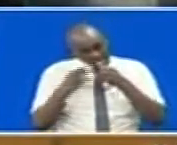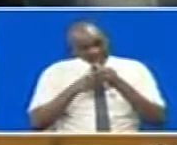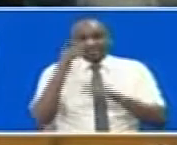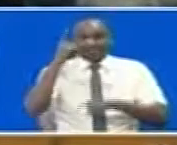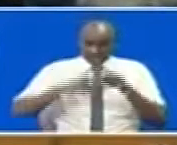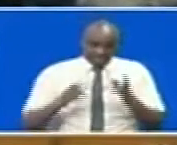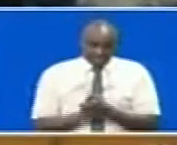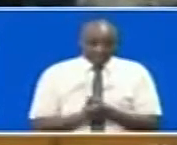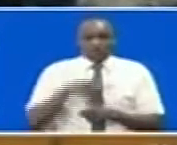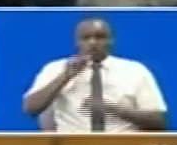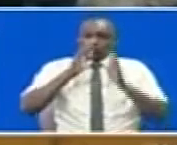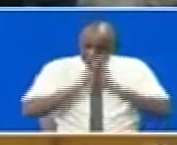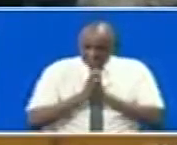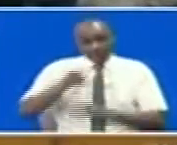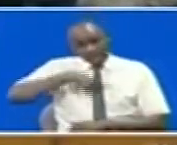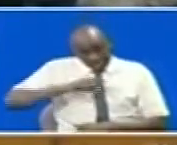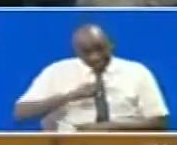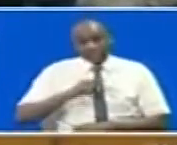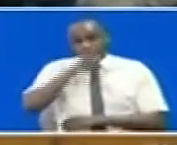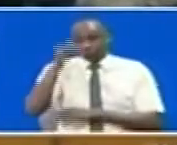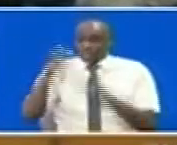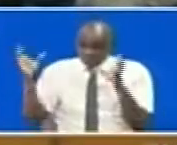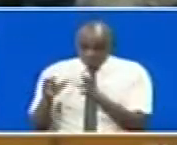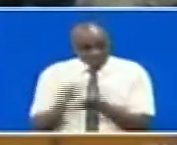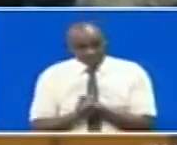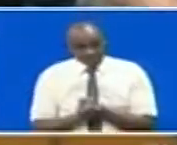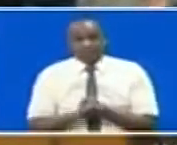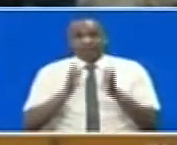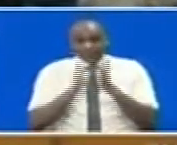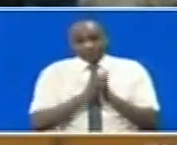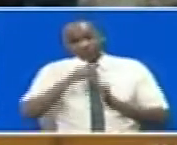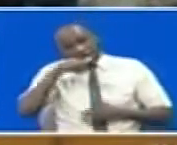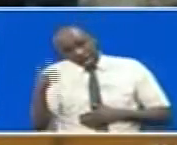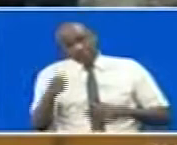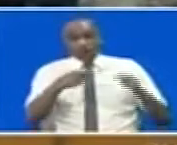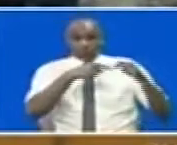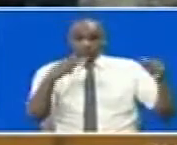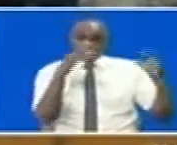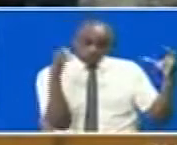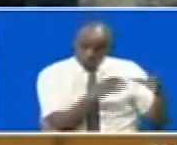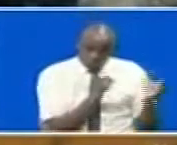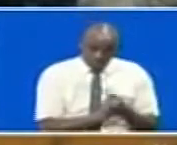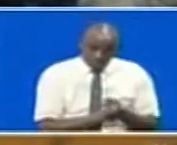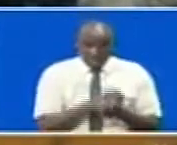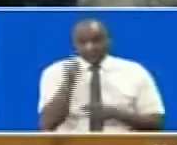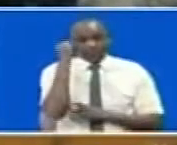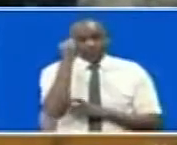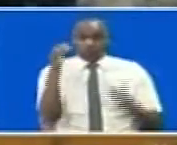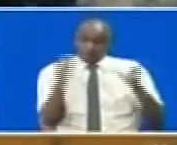mwaka huu. Muombee sisi katika Jubilee, muombee wale walio katika vyama